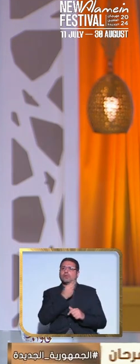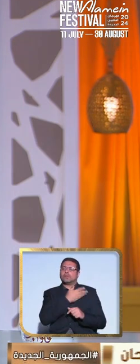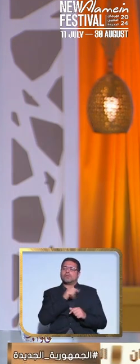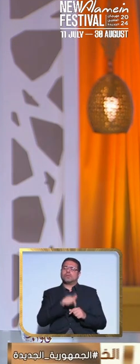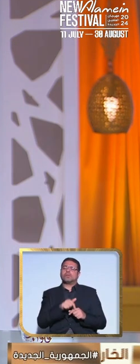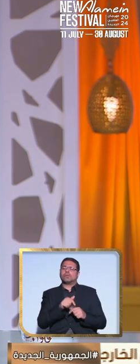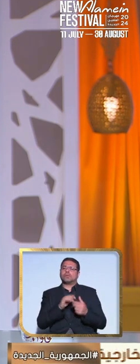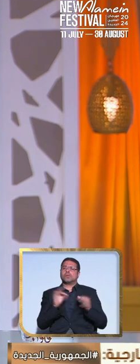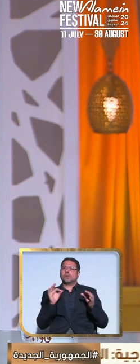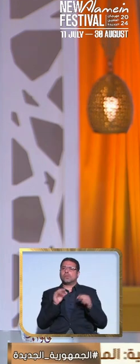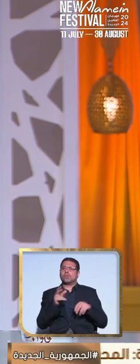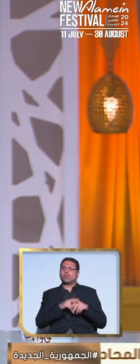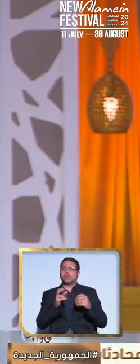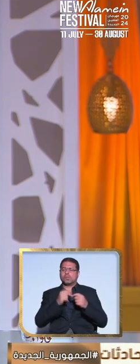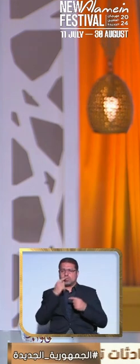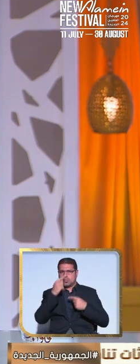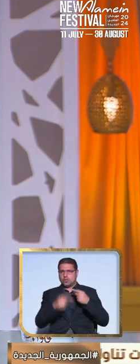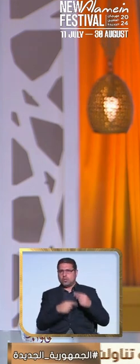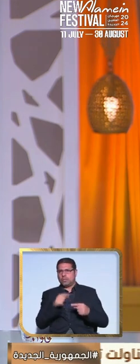إلا ذلك، مع دوام